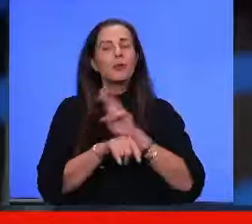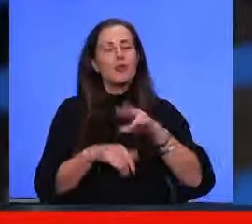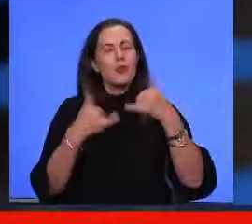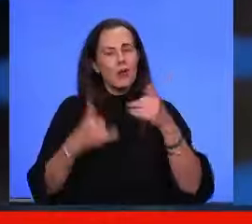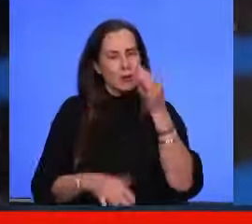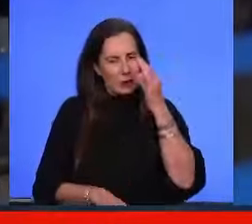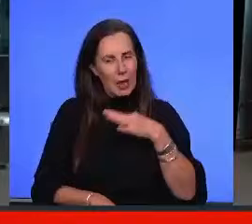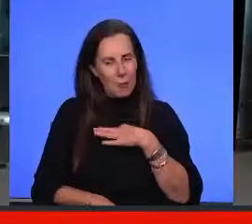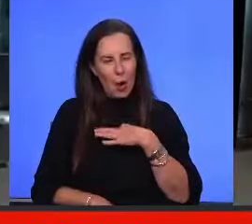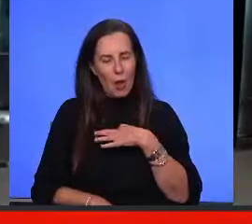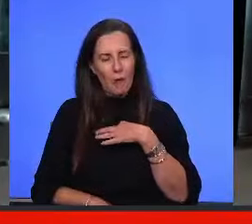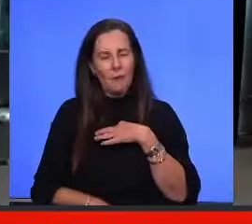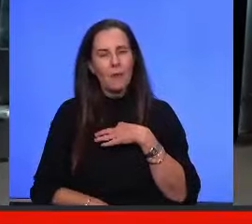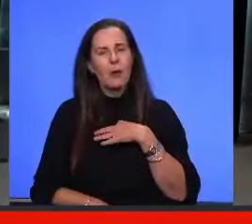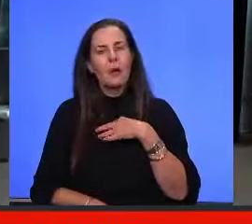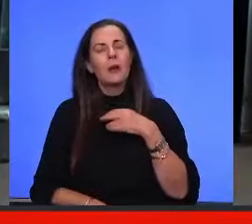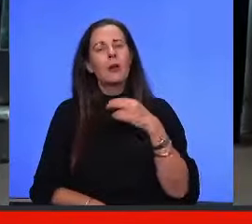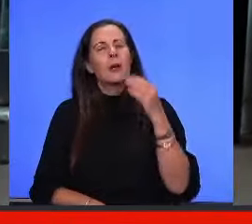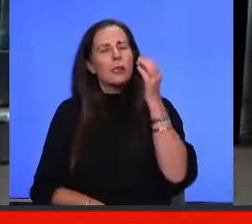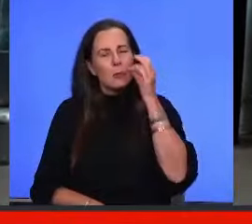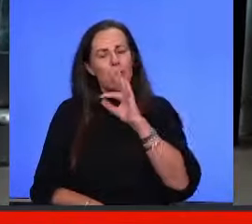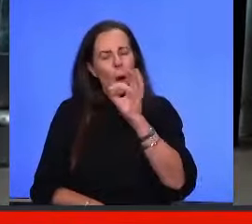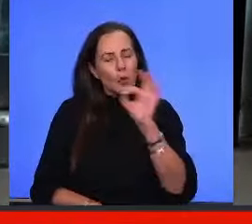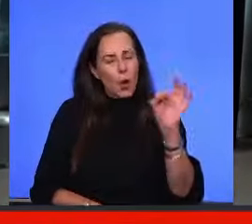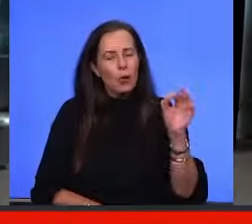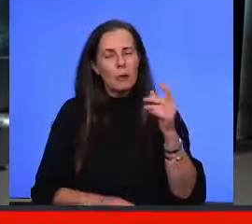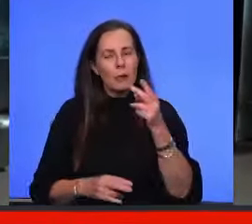לב לאותיות הקטנות, יותר מתמיד, הן